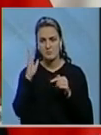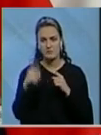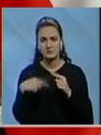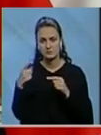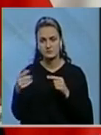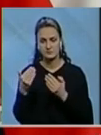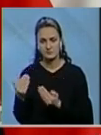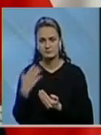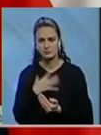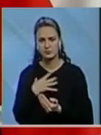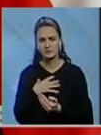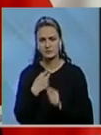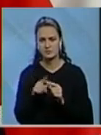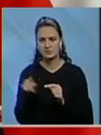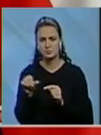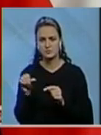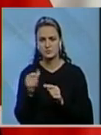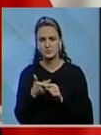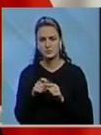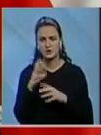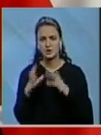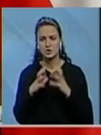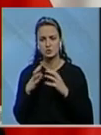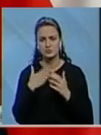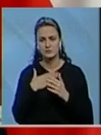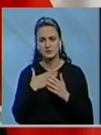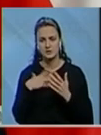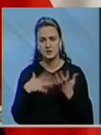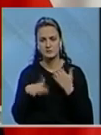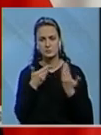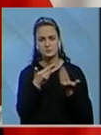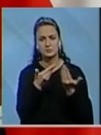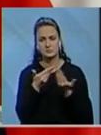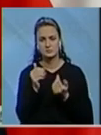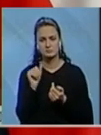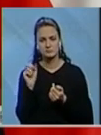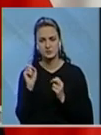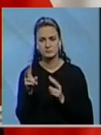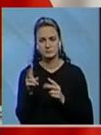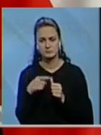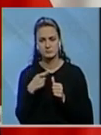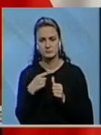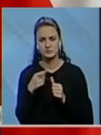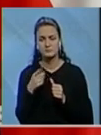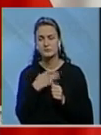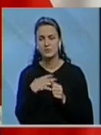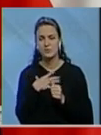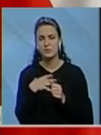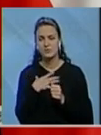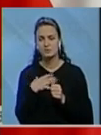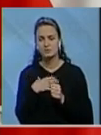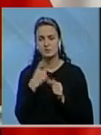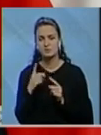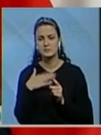მომავალზე, არის ზიანის მომტანი ჩვენი საერთაშორისო პოზიციებისთვის, საქართველოს საერთაშორისო პოზიციებისთვის და შესაძლოა ამ შემთხვევაში კიდევ უფრო მნიშვნელოვანია, არის